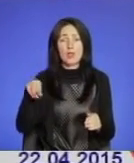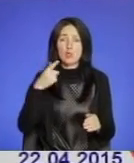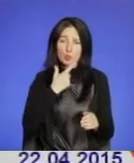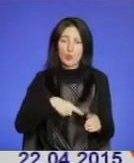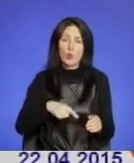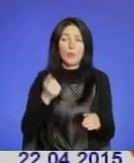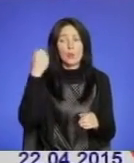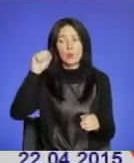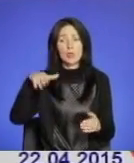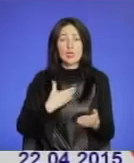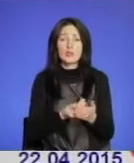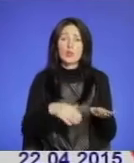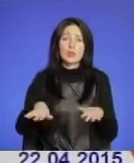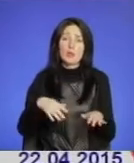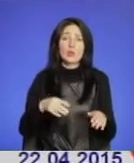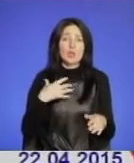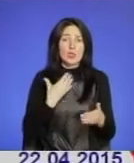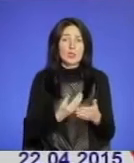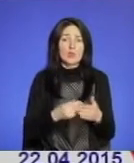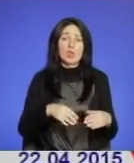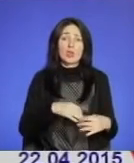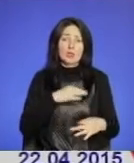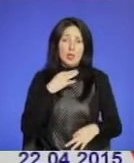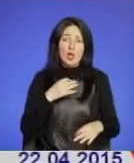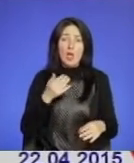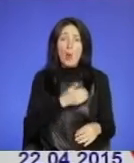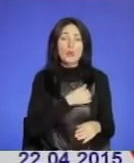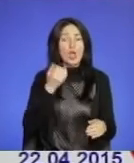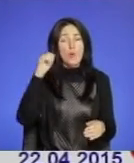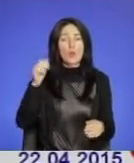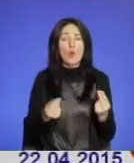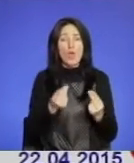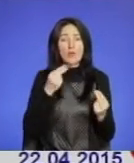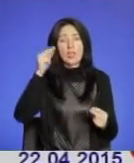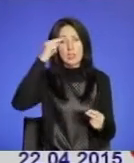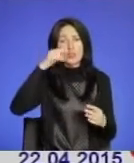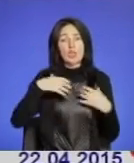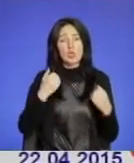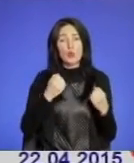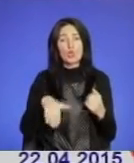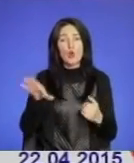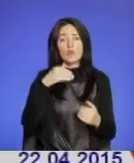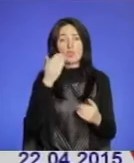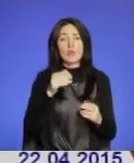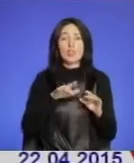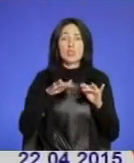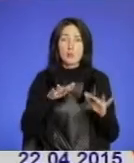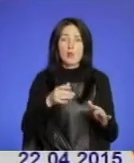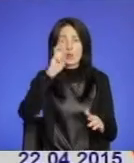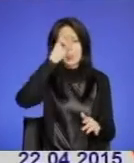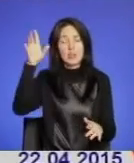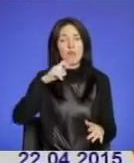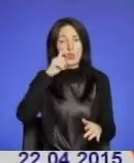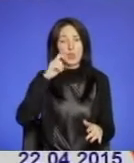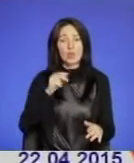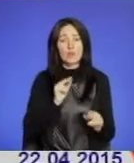страхи. Бажаю перемоги у грі, бажаю перемоги в навчанні, в спорті, у всіх ваших щоденних справах. Слава Україні!